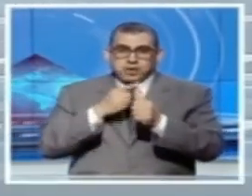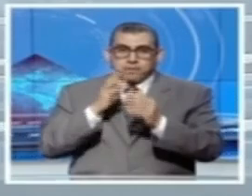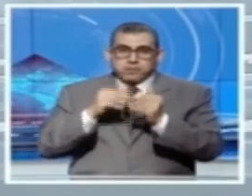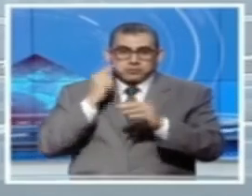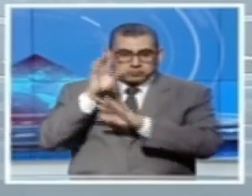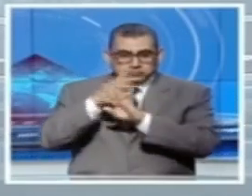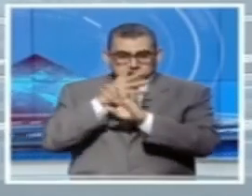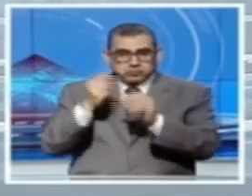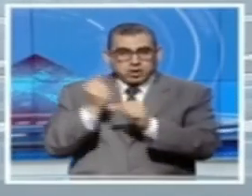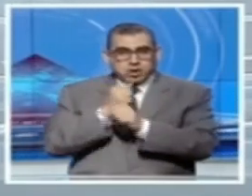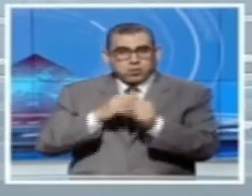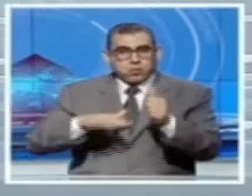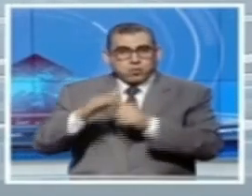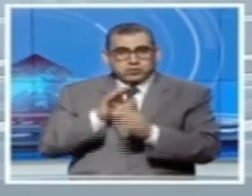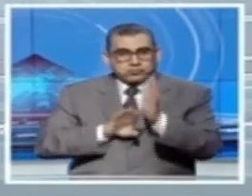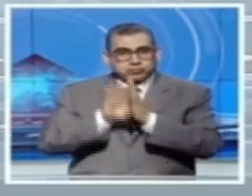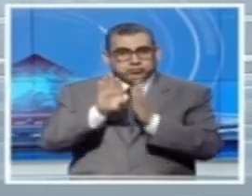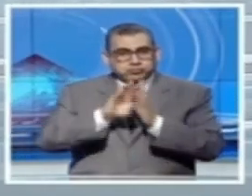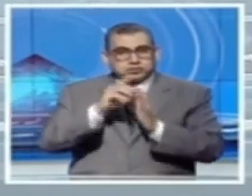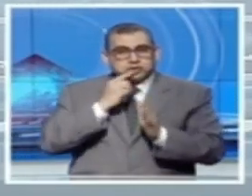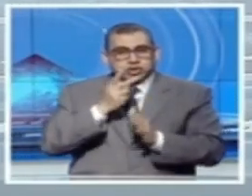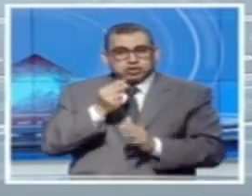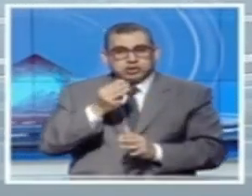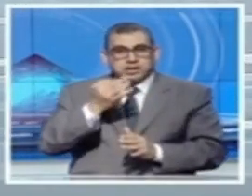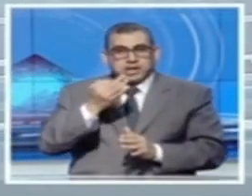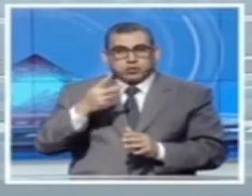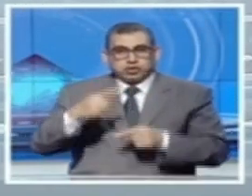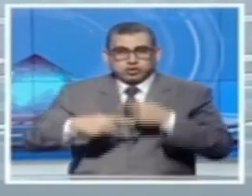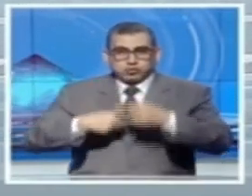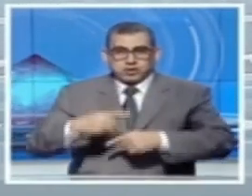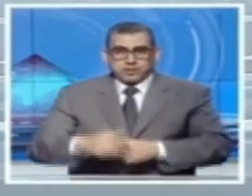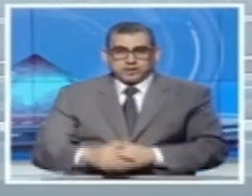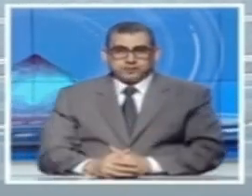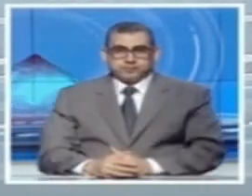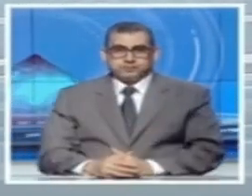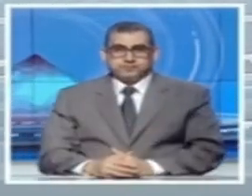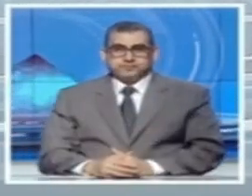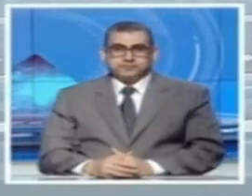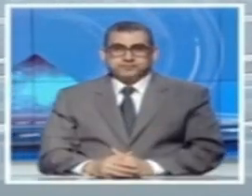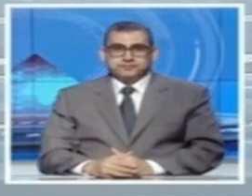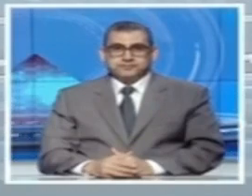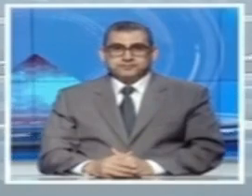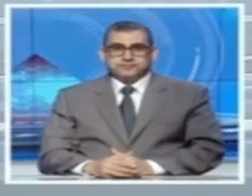والخطط الوطنية للتنمية المستدامة 2030.